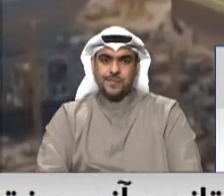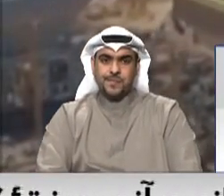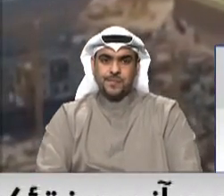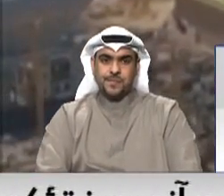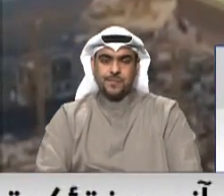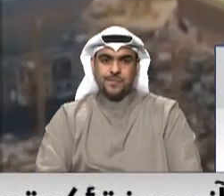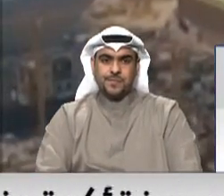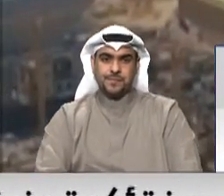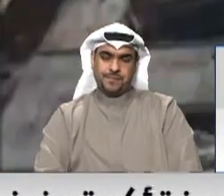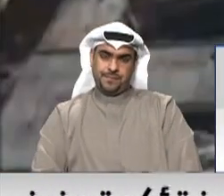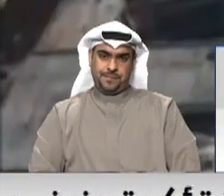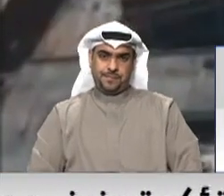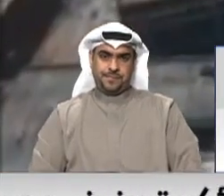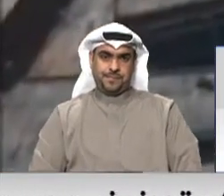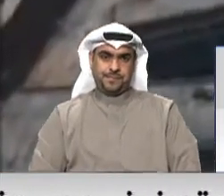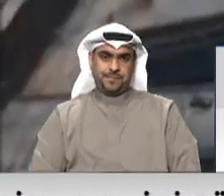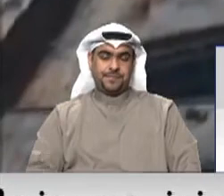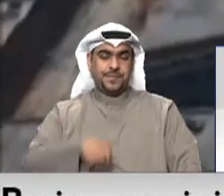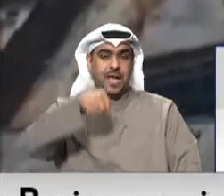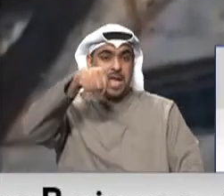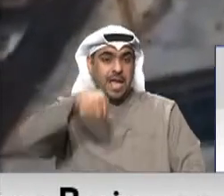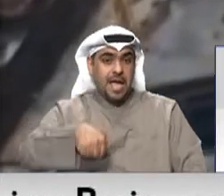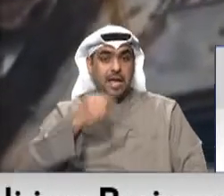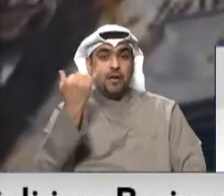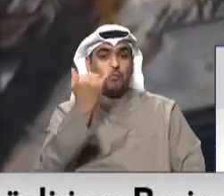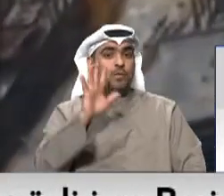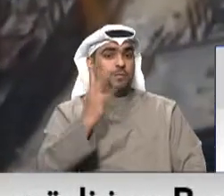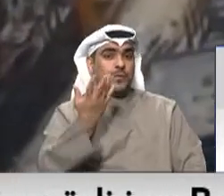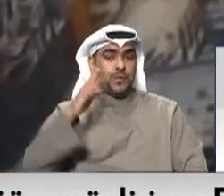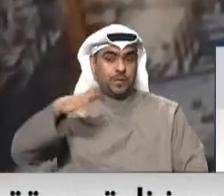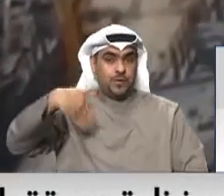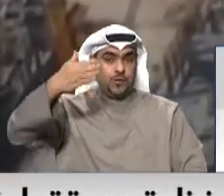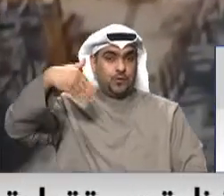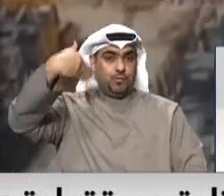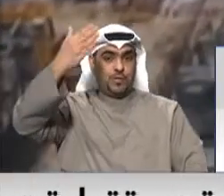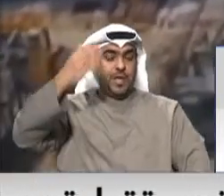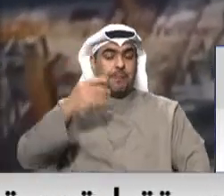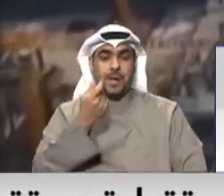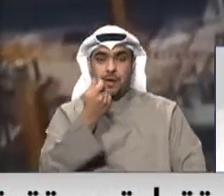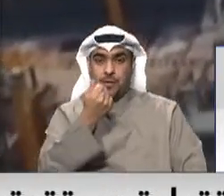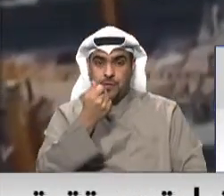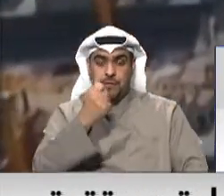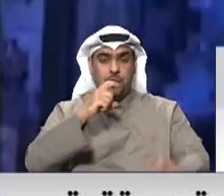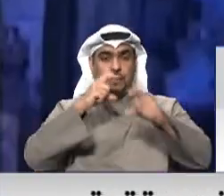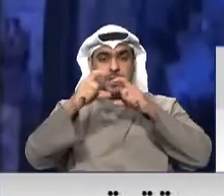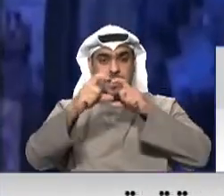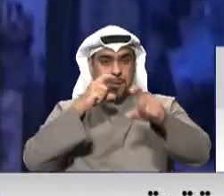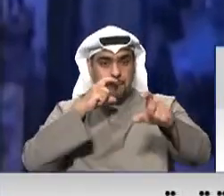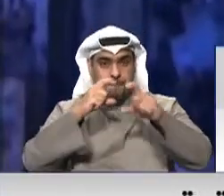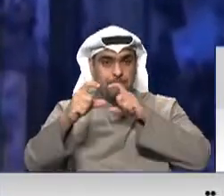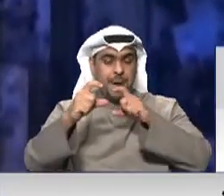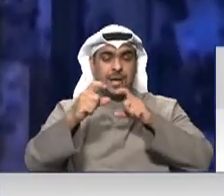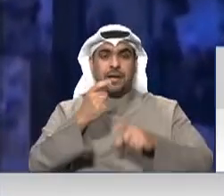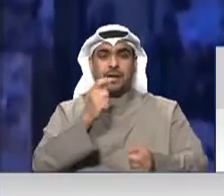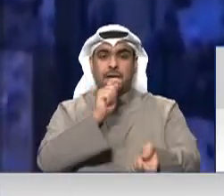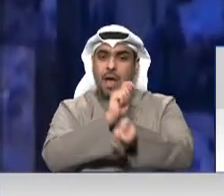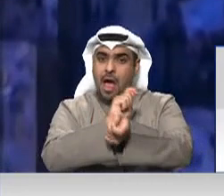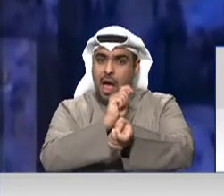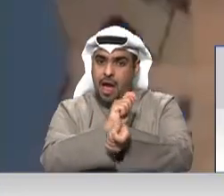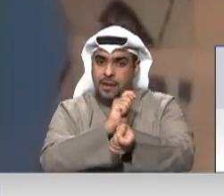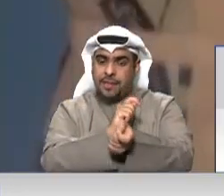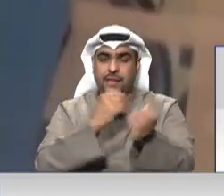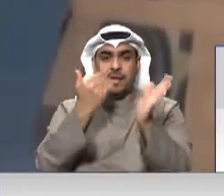النظره المستقبليه المستقره التي اكدت عليها وكاله بيتش للتصنيف الائتماني اتجاه التصنيف الائتمانيه